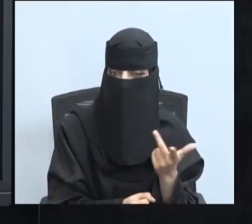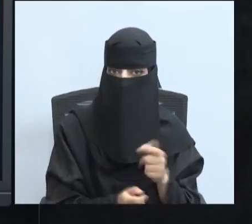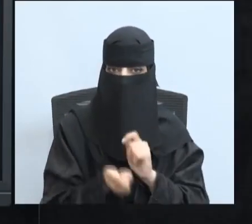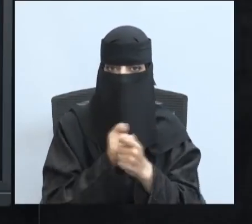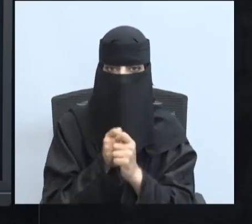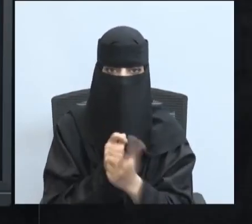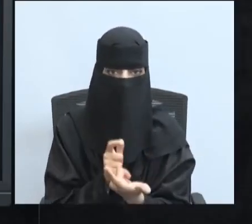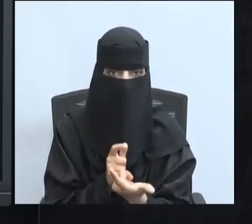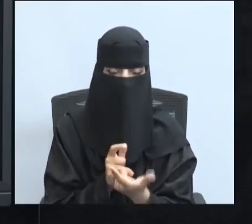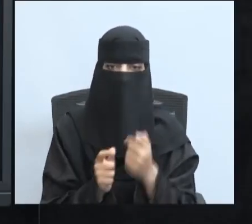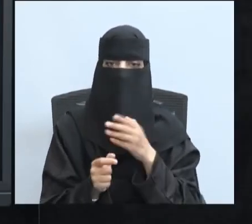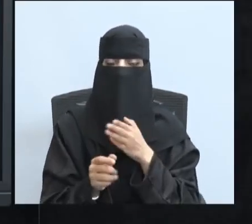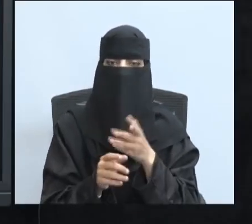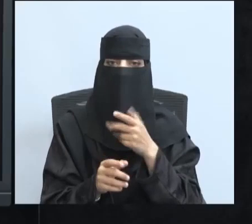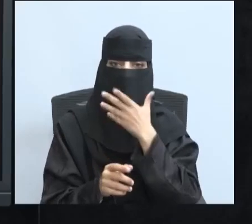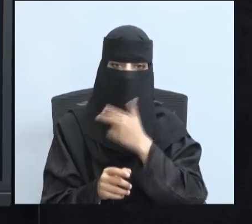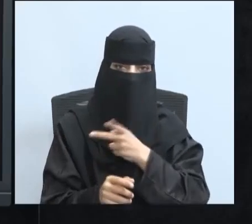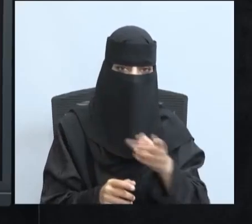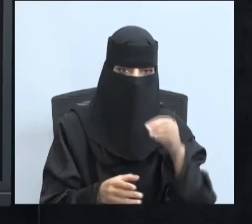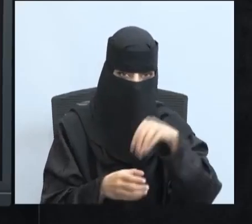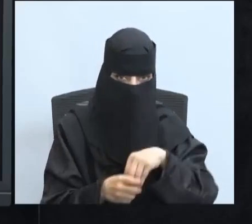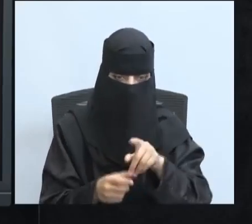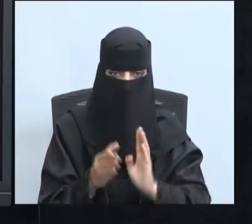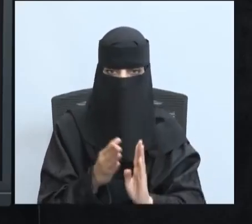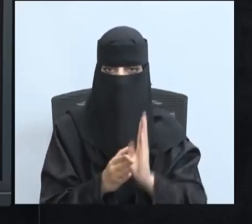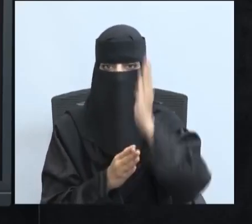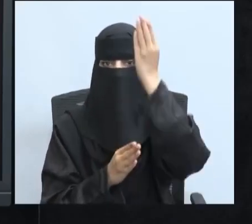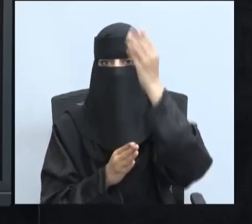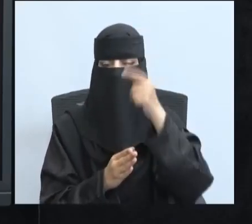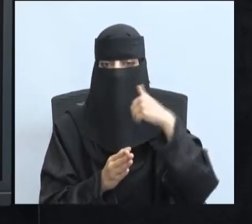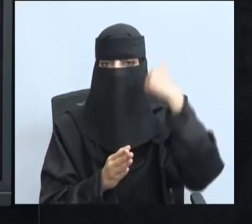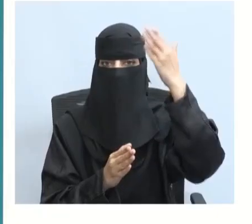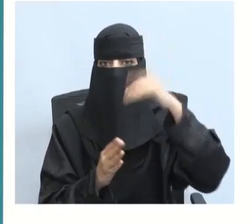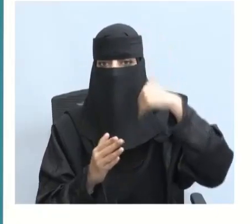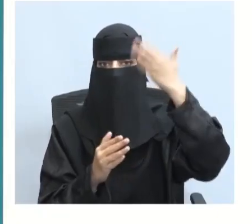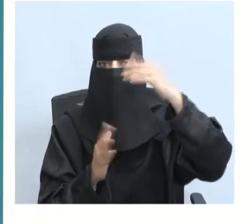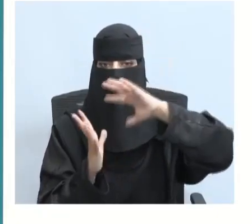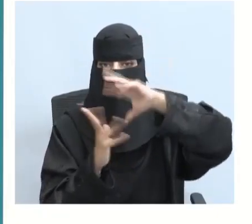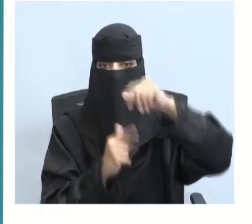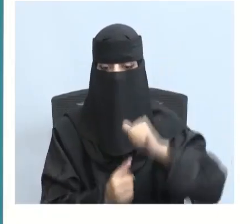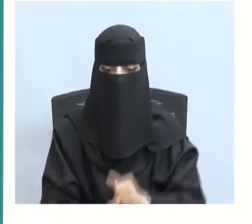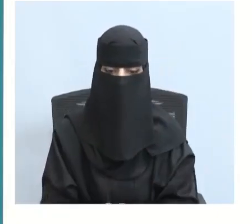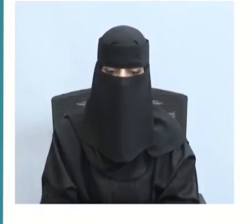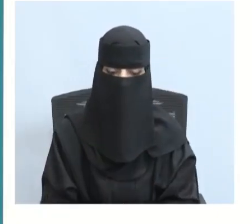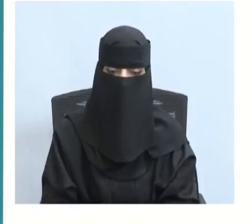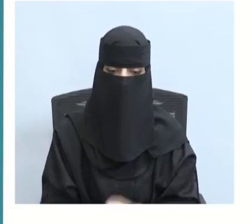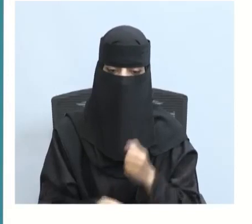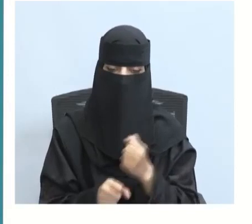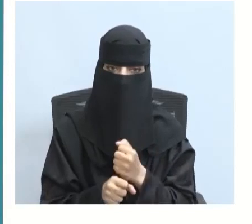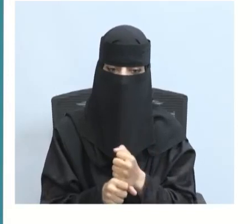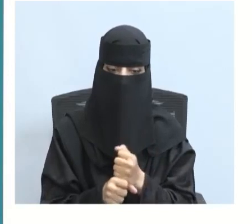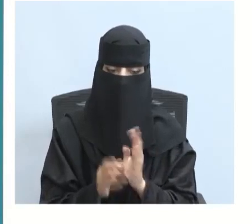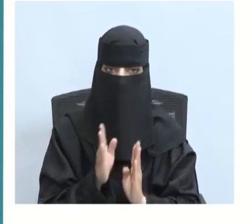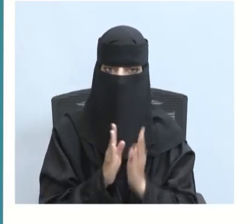الطاقه ما هي الطاقه او اشكال الطاقه الموجوده بها حتى تصل الى الفضاء تستخدم